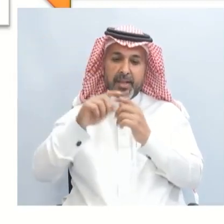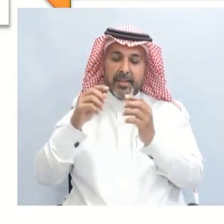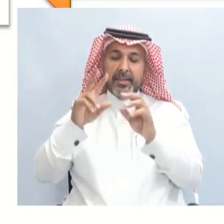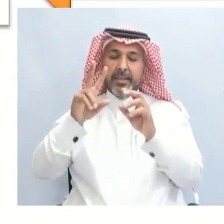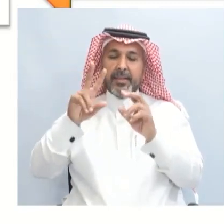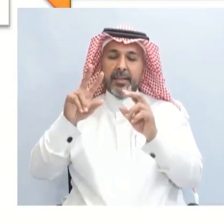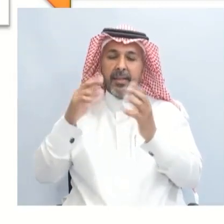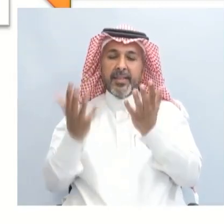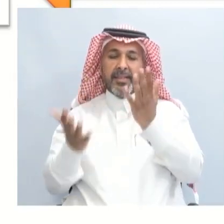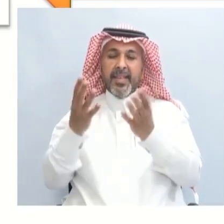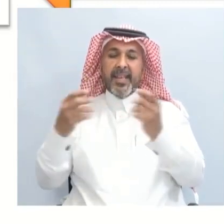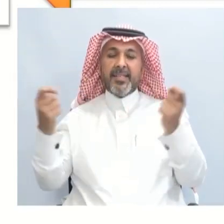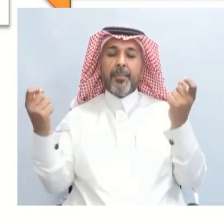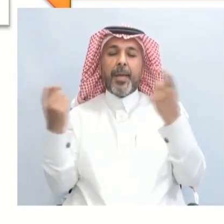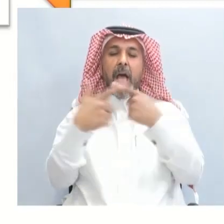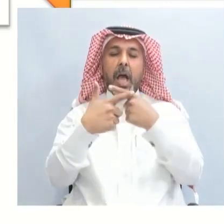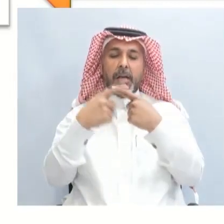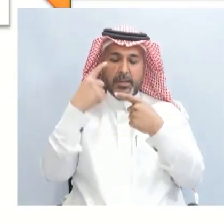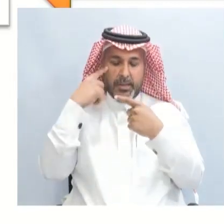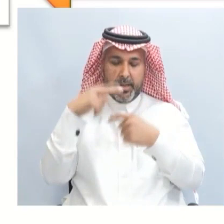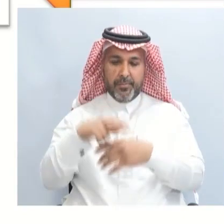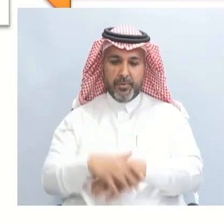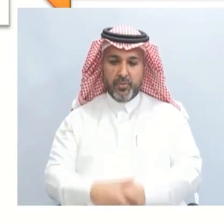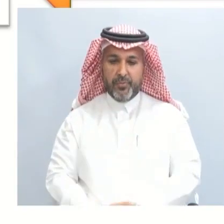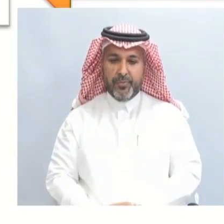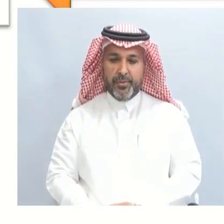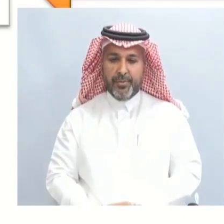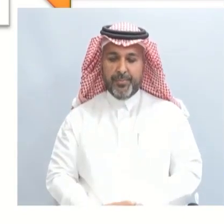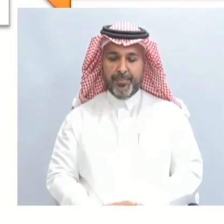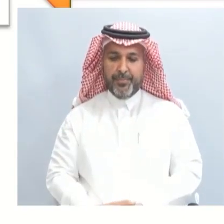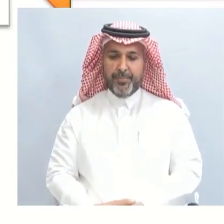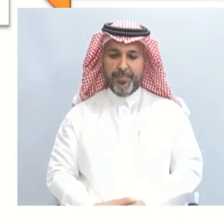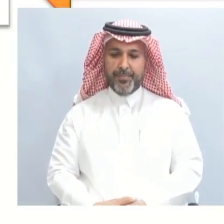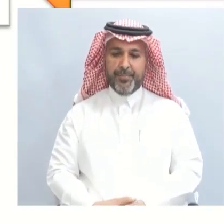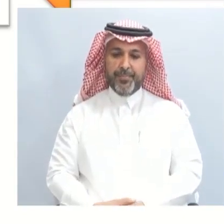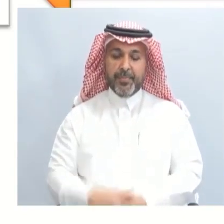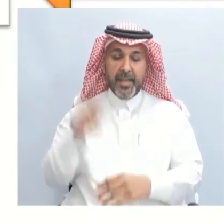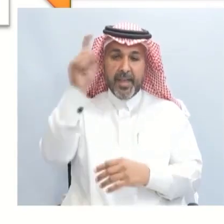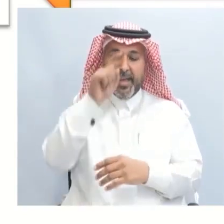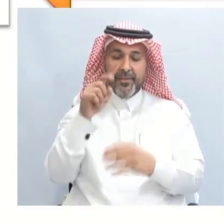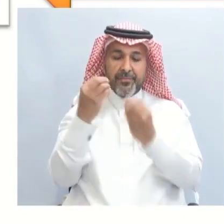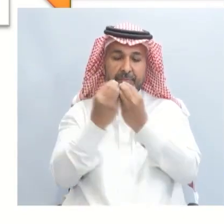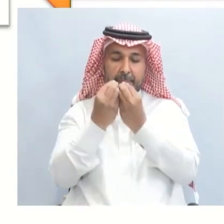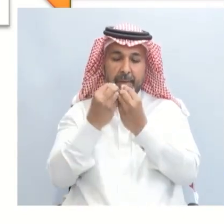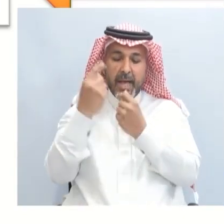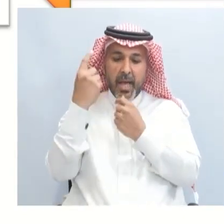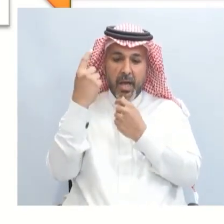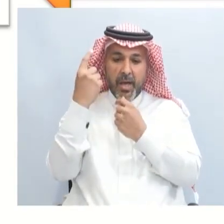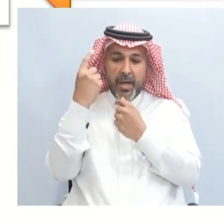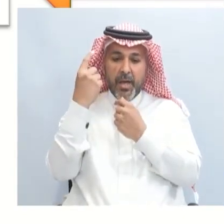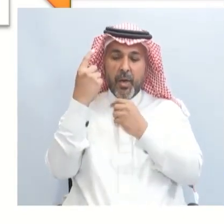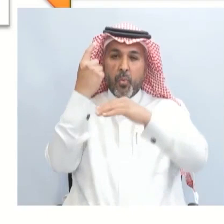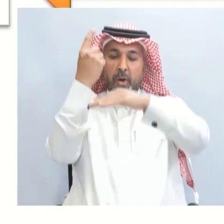الكوكب ومركز الشمس اي ان باختصار اف تتناسب طرديا مع واحد على تربيع